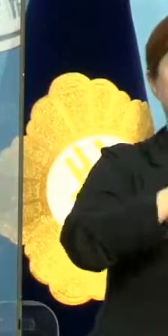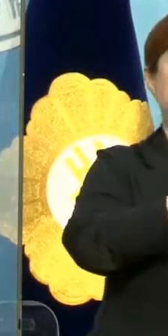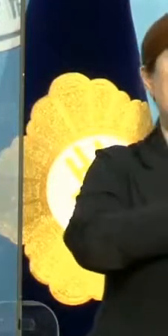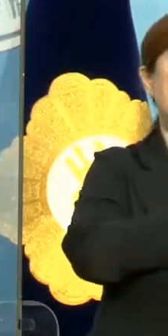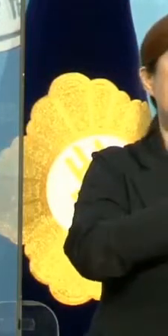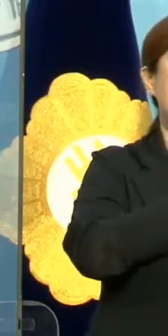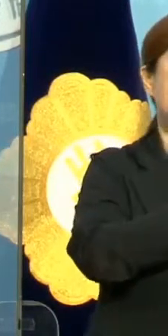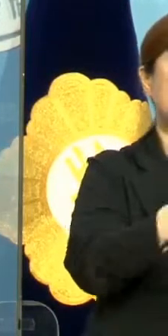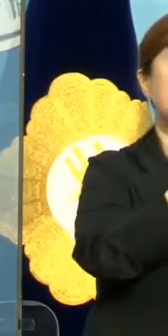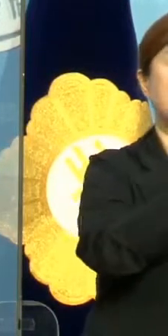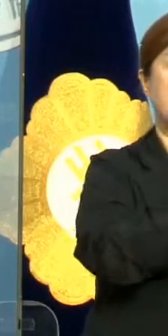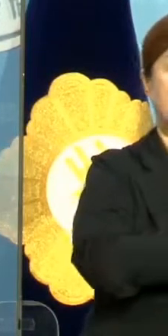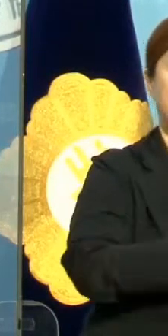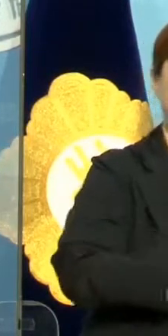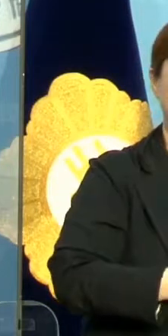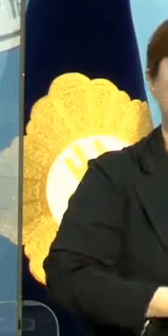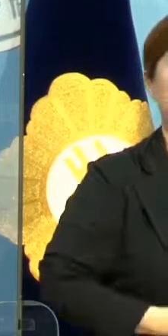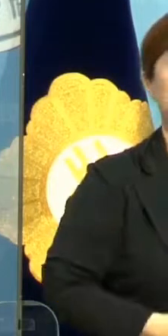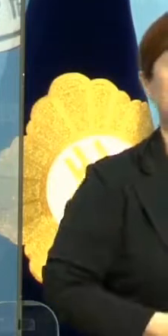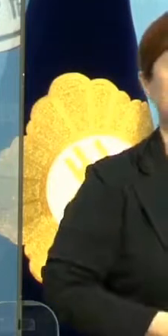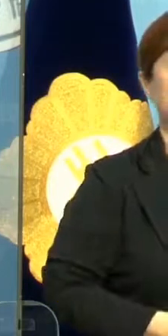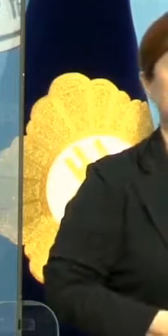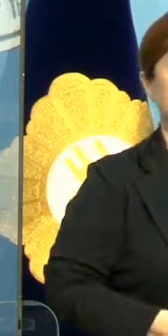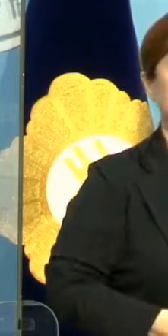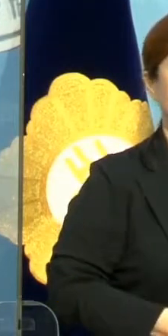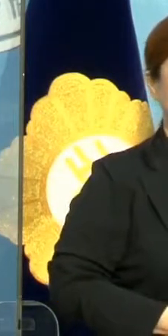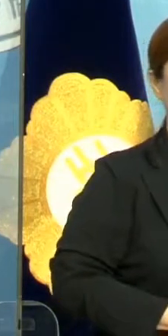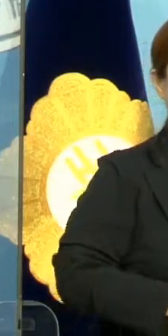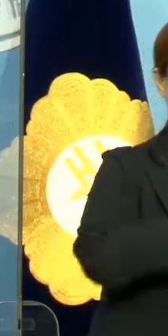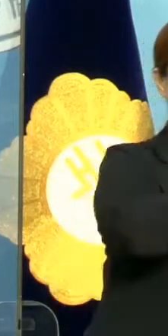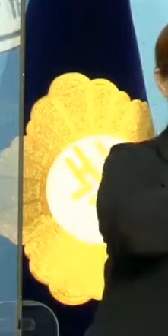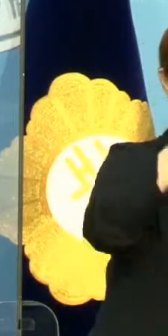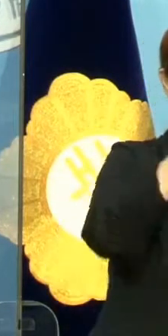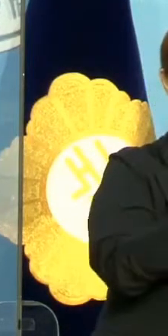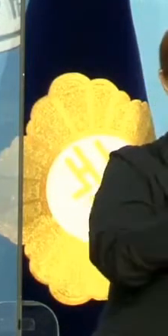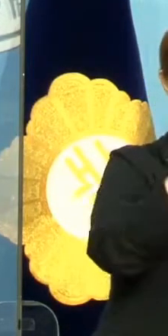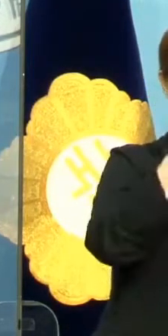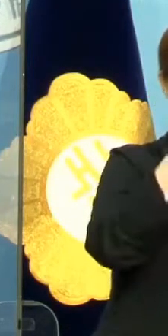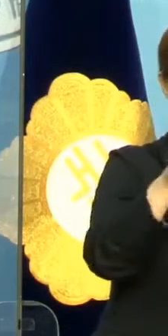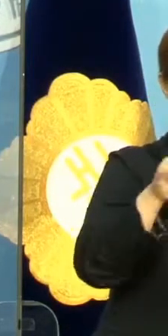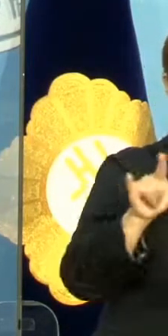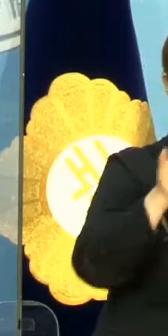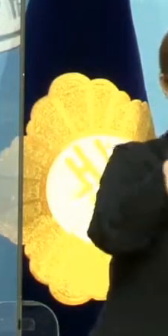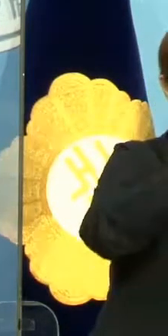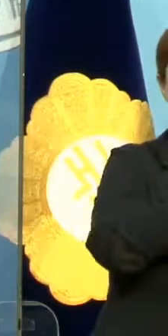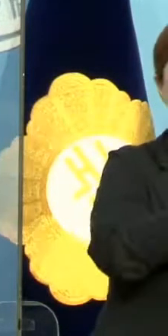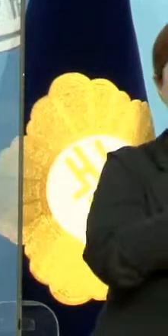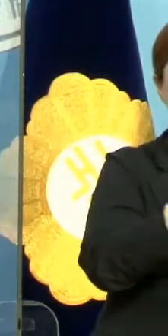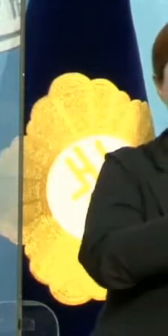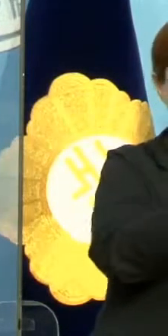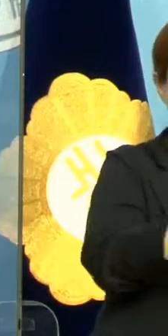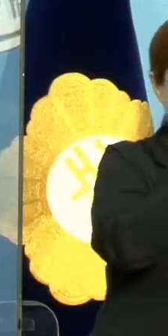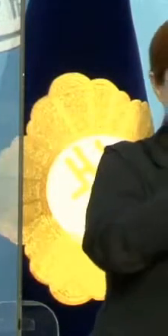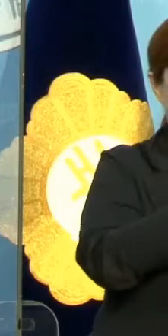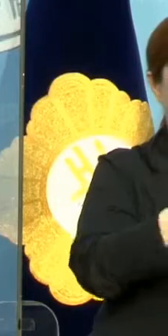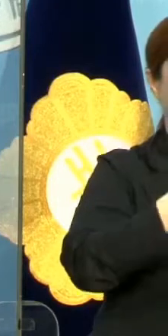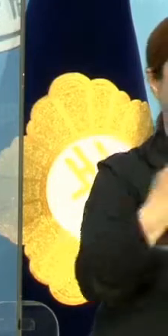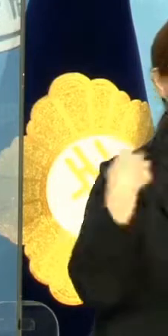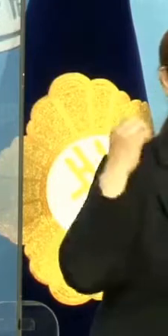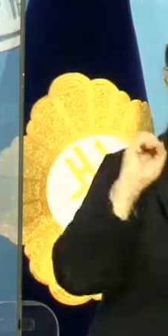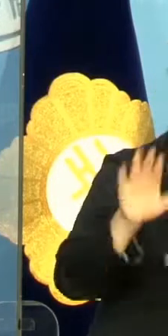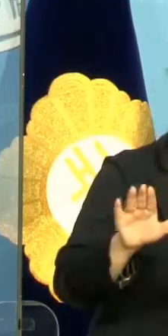관련된 문제이기도 합니다 이스타항공 사태에서 가족들의 생계에 나 아니 를 내팽개친